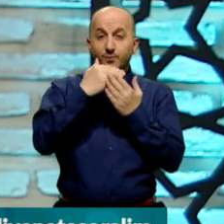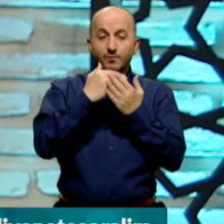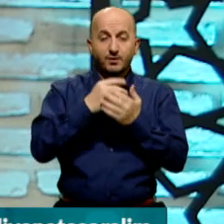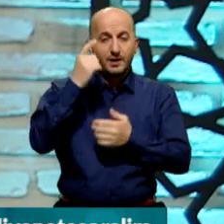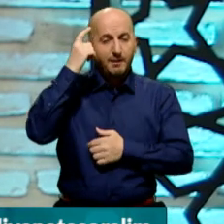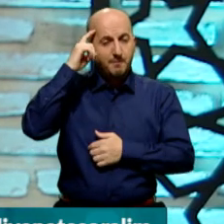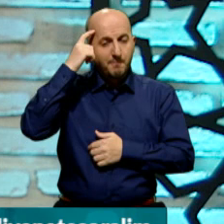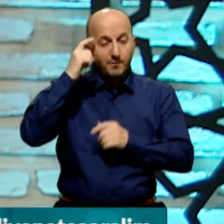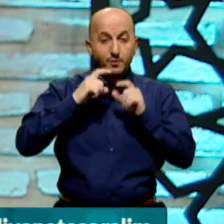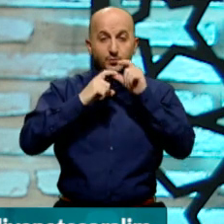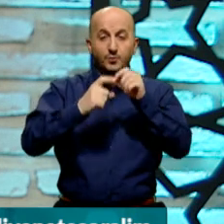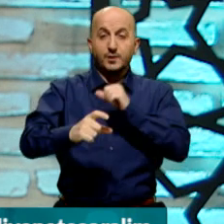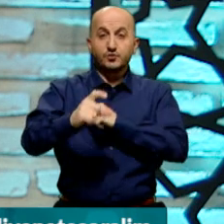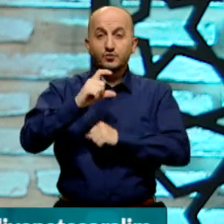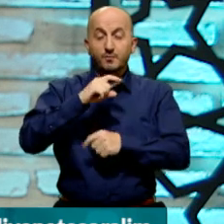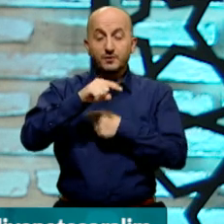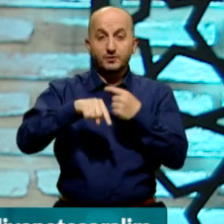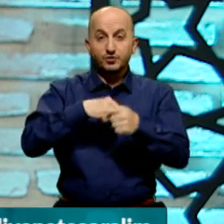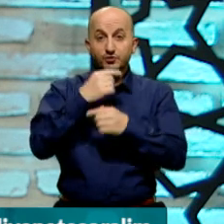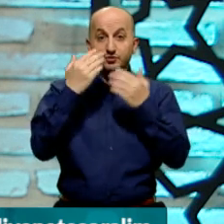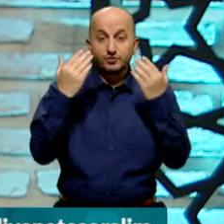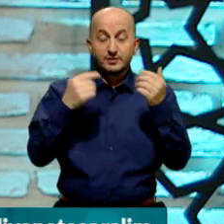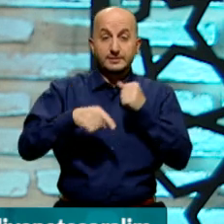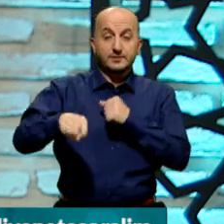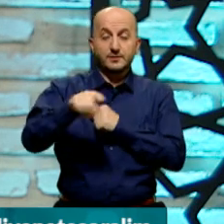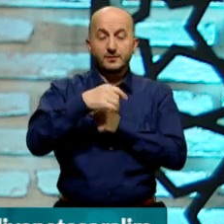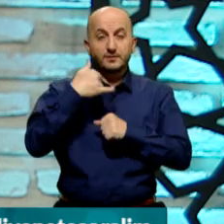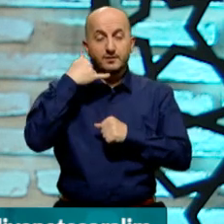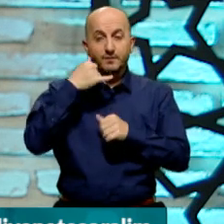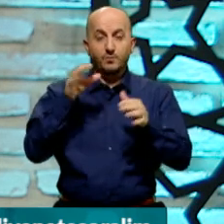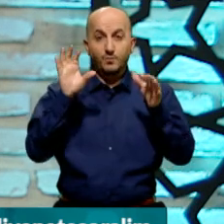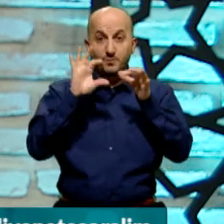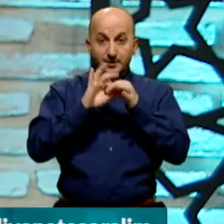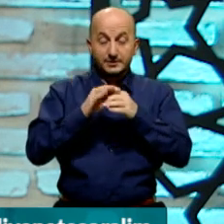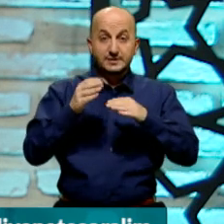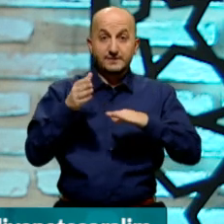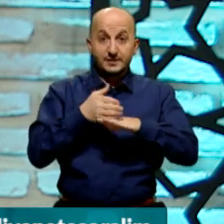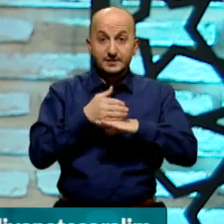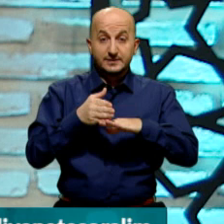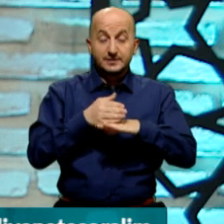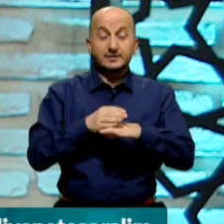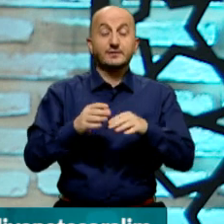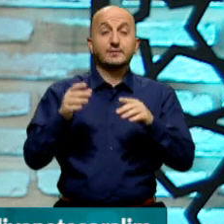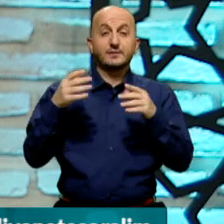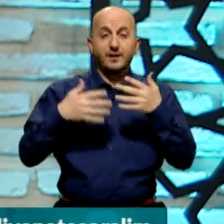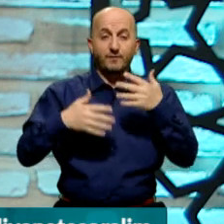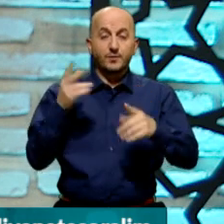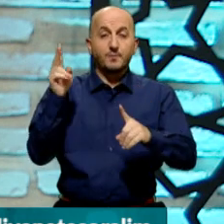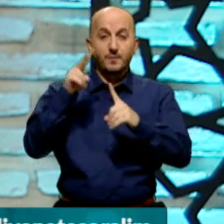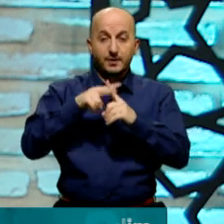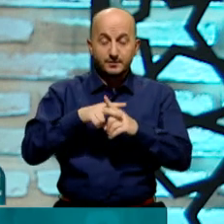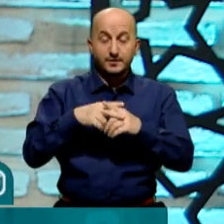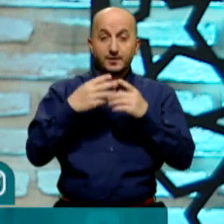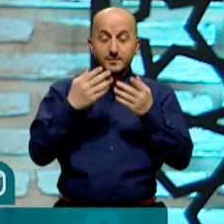takılan soruların cevaplarını arayacağız inşallah. Sizler de telefon bağlantısı vasıtasıyla yayınımıza katılabilir,